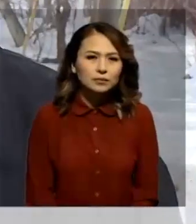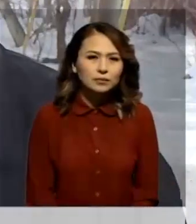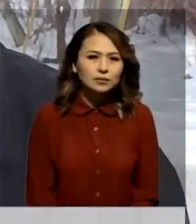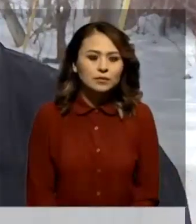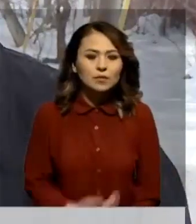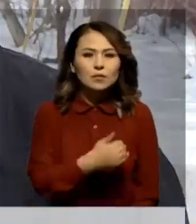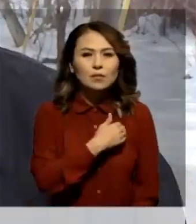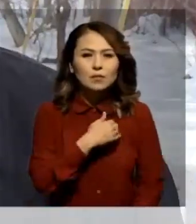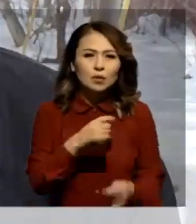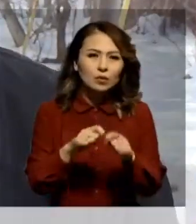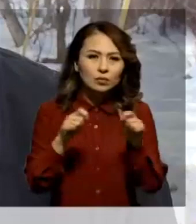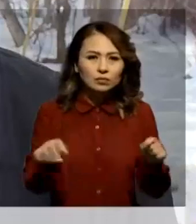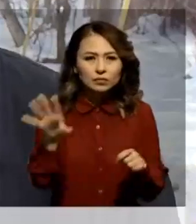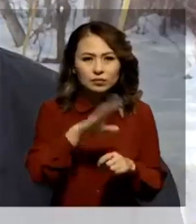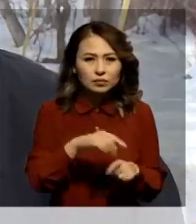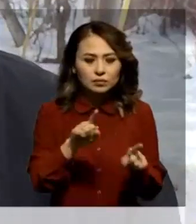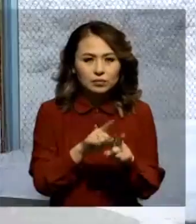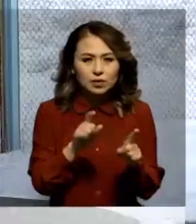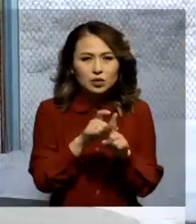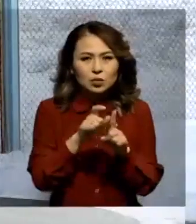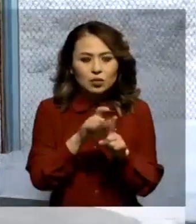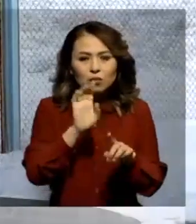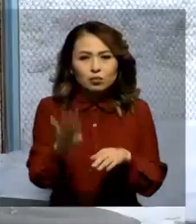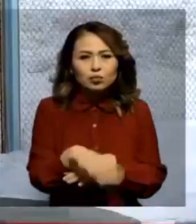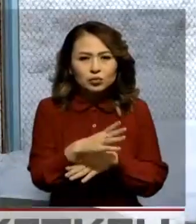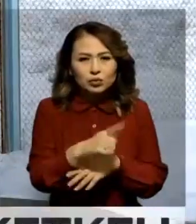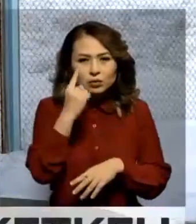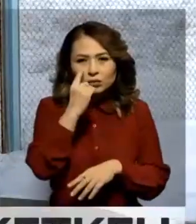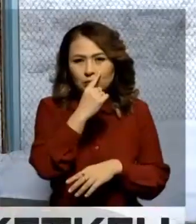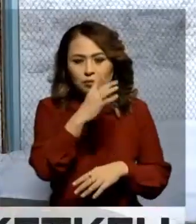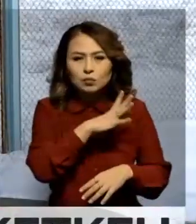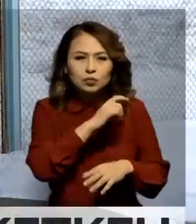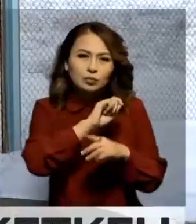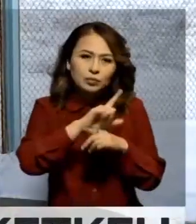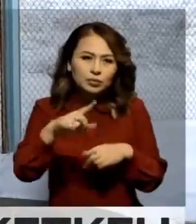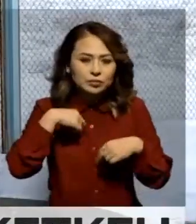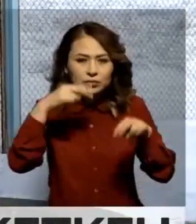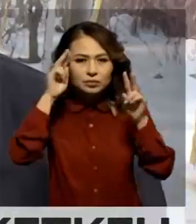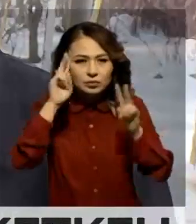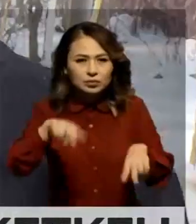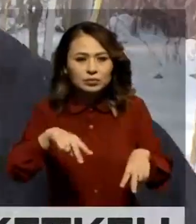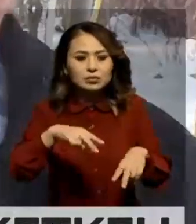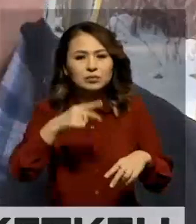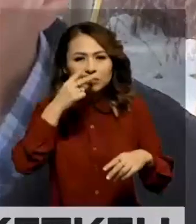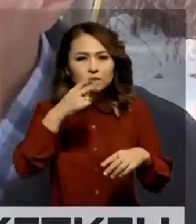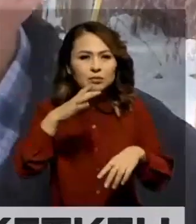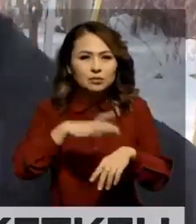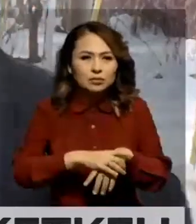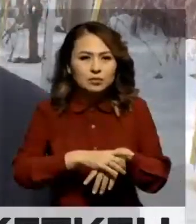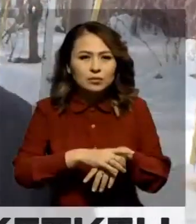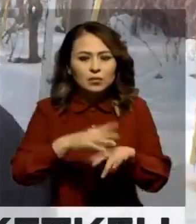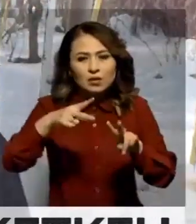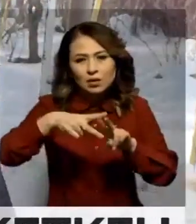кәсіпорын ашады дегендердің бәрі әшейінде албасты жүз болып қалды ғой. Былай көзбей ұғып бастаған шығар, оны кім біледі оны? Бірақ шарт